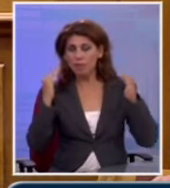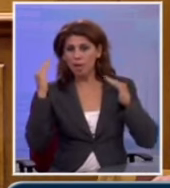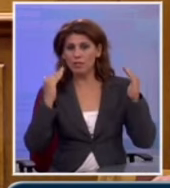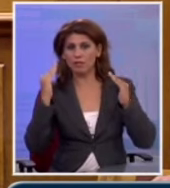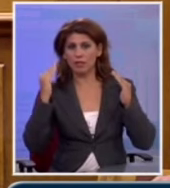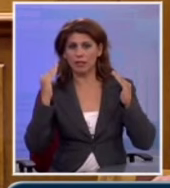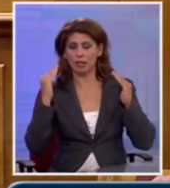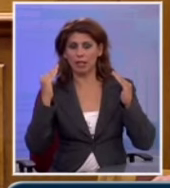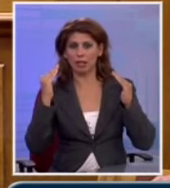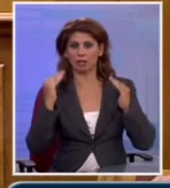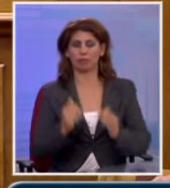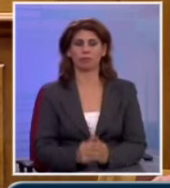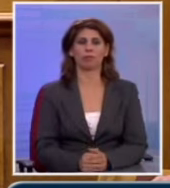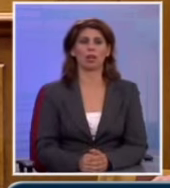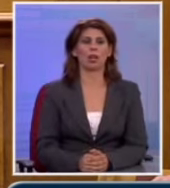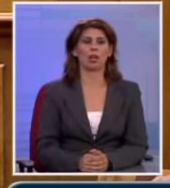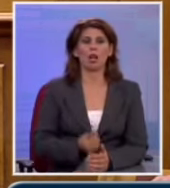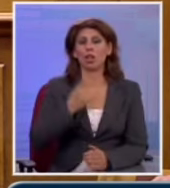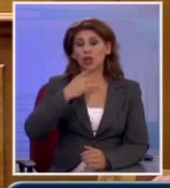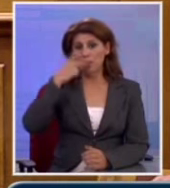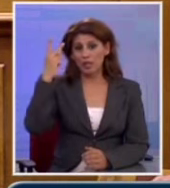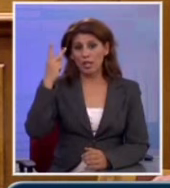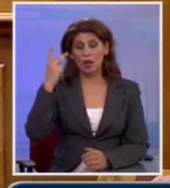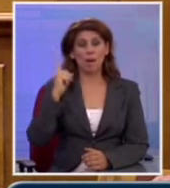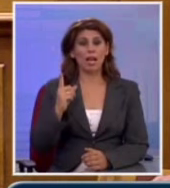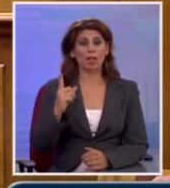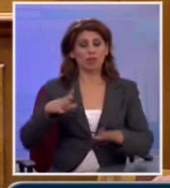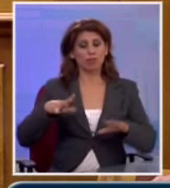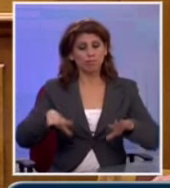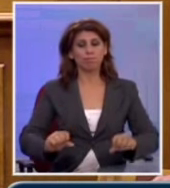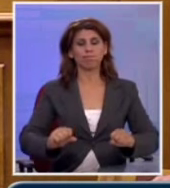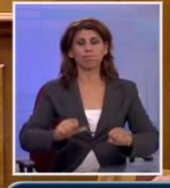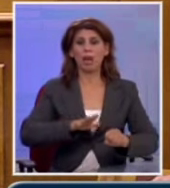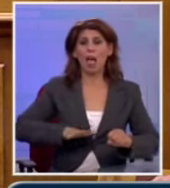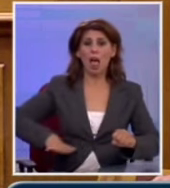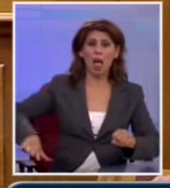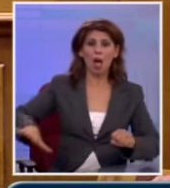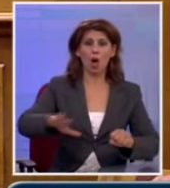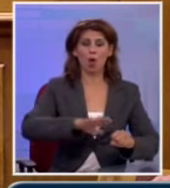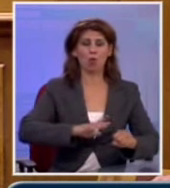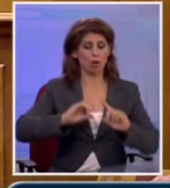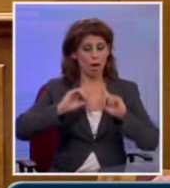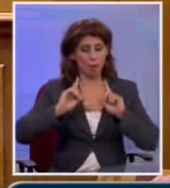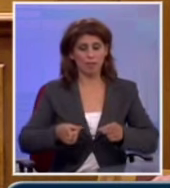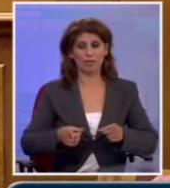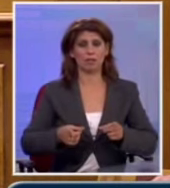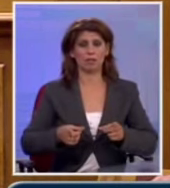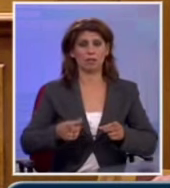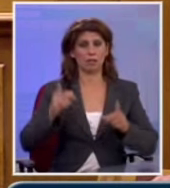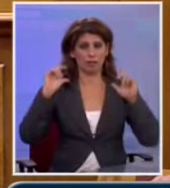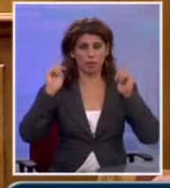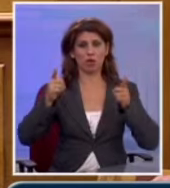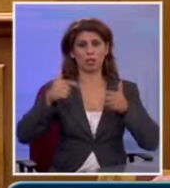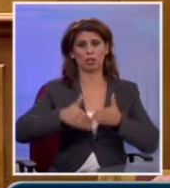αμφισβητήθηκε το δικαίωμα ενός κυρίαρχου λαού να αποφασίσει δημοκρατικά